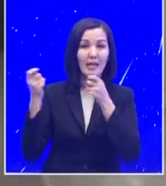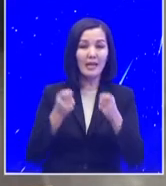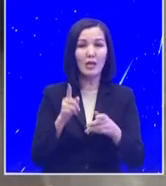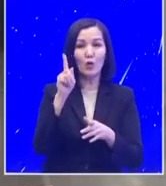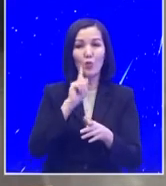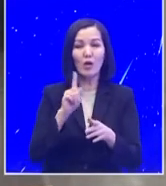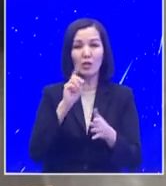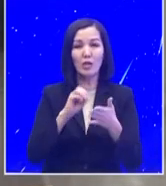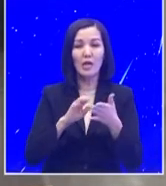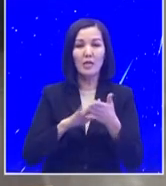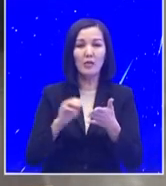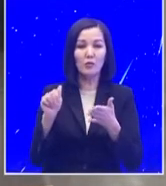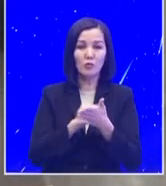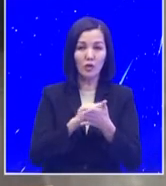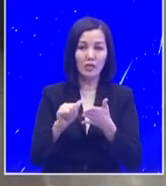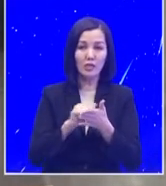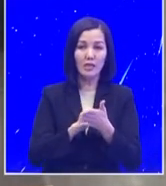тіркеуге қажетті құжаттар ол